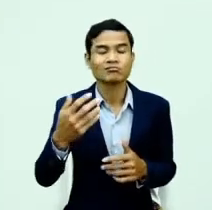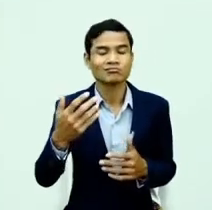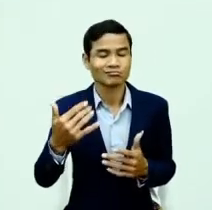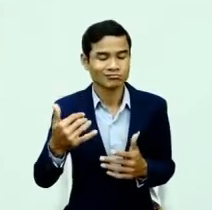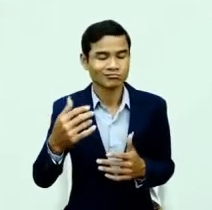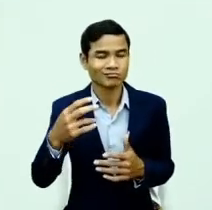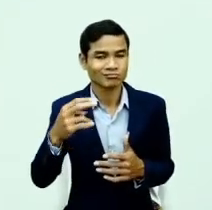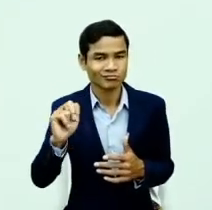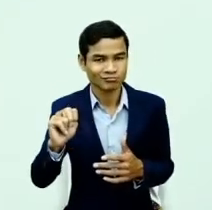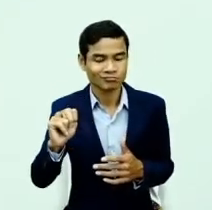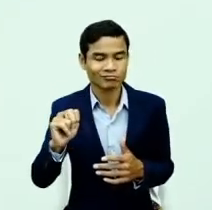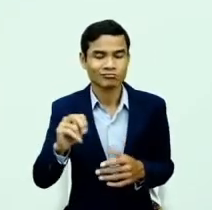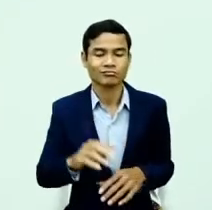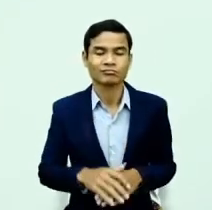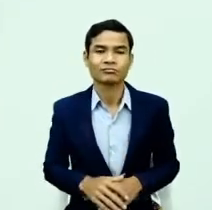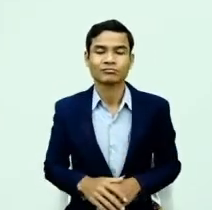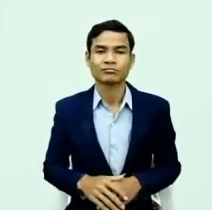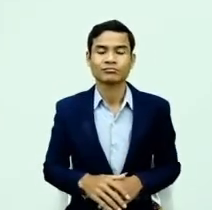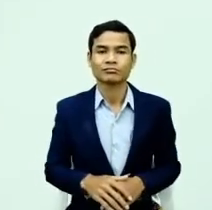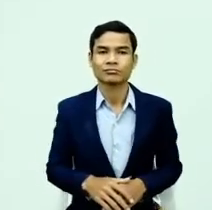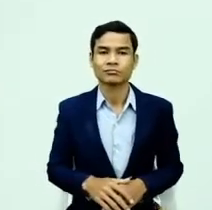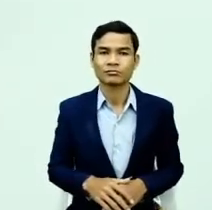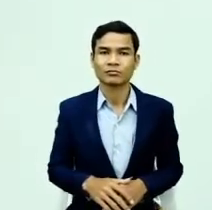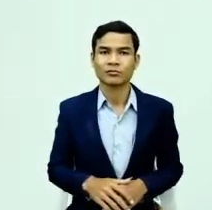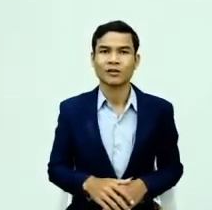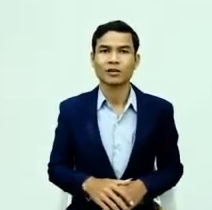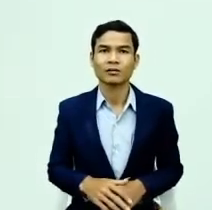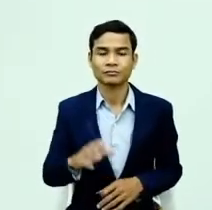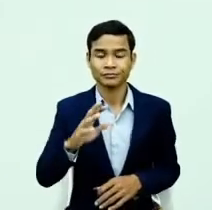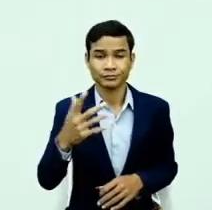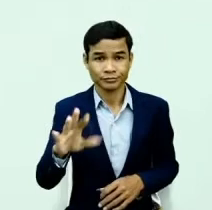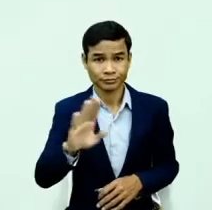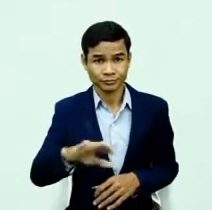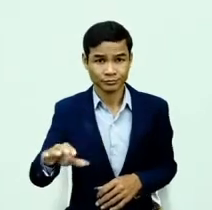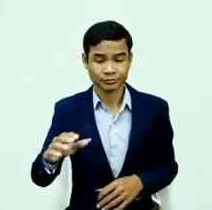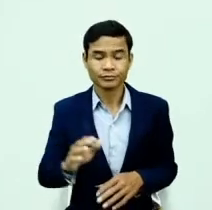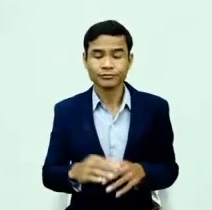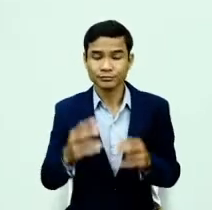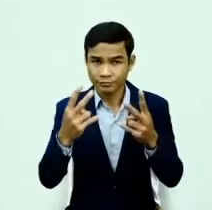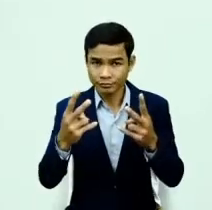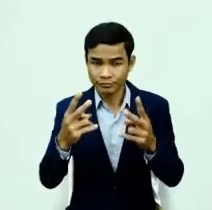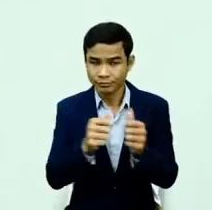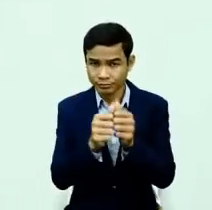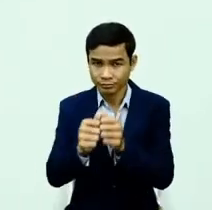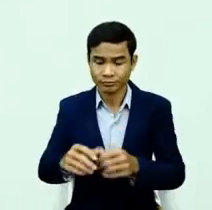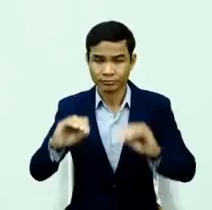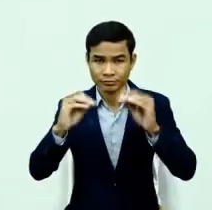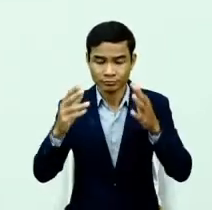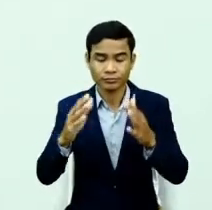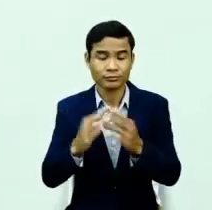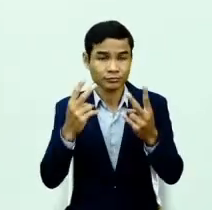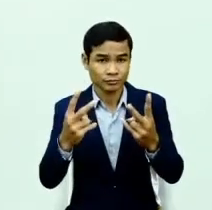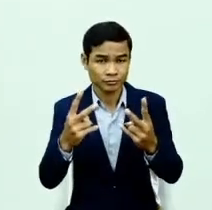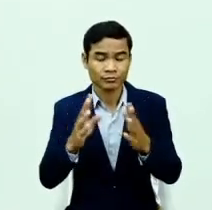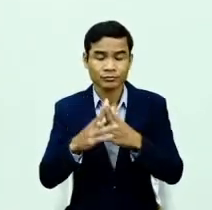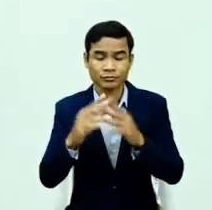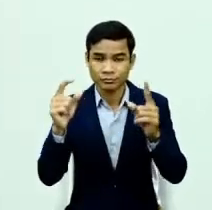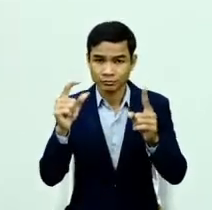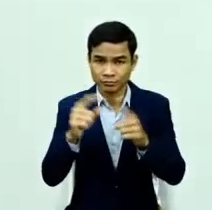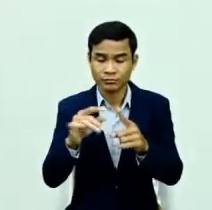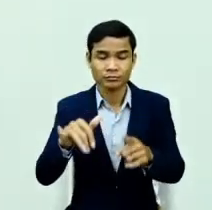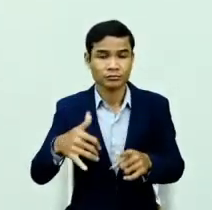tiết chà rư rô hai chừng tính tọa trên mùi khăn nền á trên mùi nền bị rư